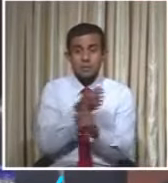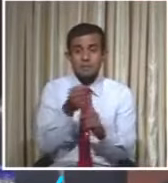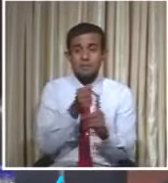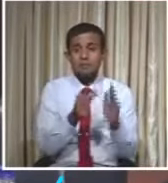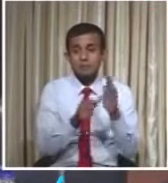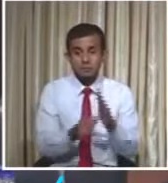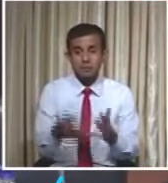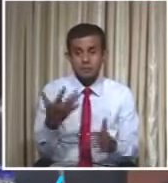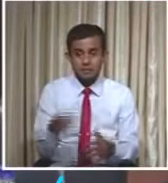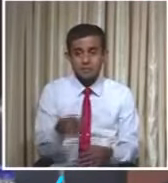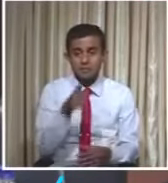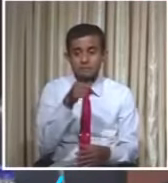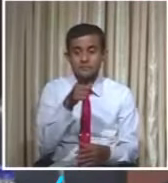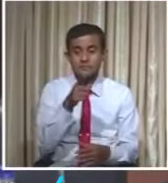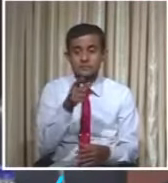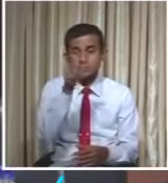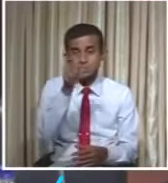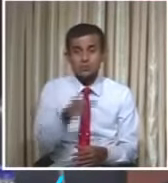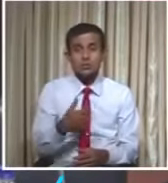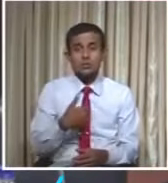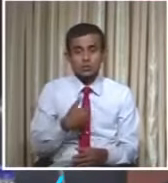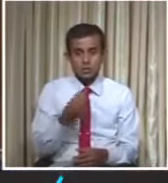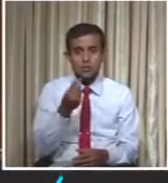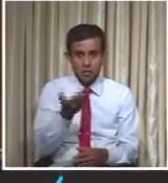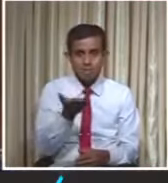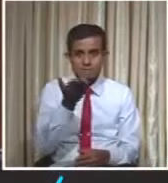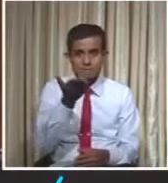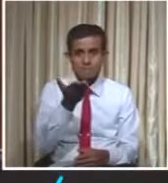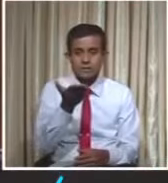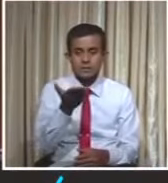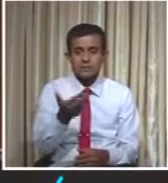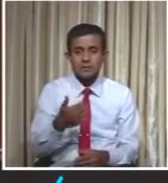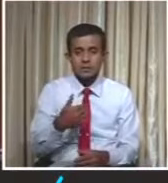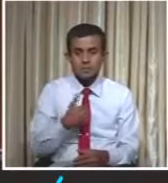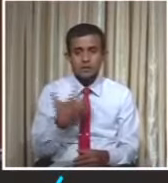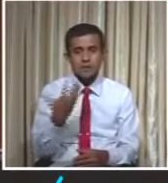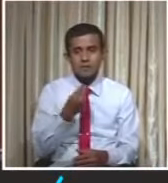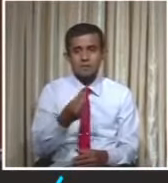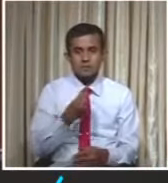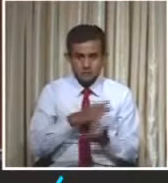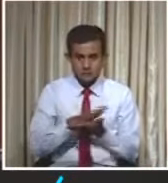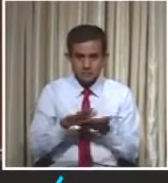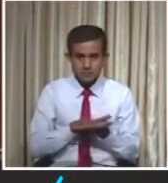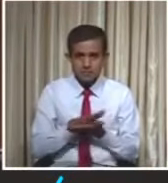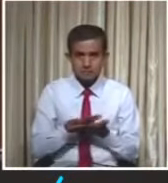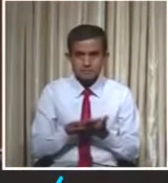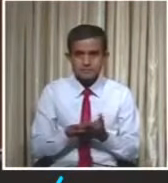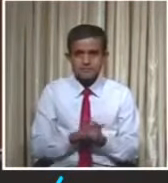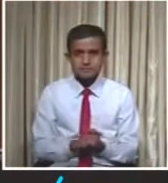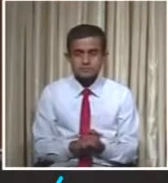උඩා ඔබතුමාට උවමනාවක් තිබ්බ දෙන්න ඔබතුමා මට අවස්ථාව දෙන්න පැහැදිලි කරන්න නෑ එතකොට